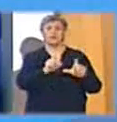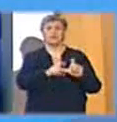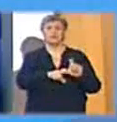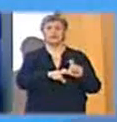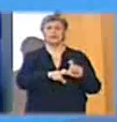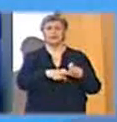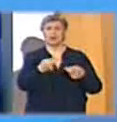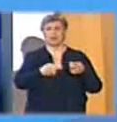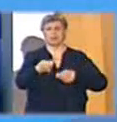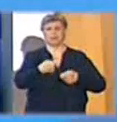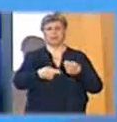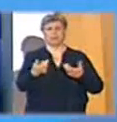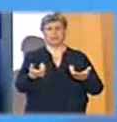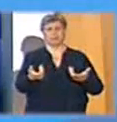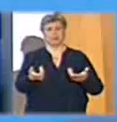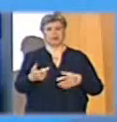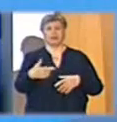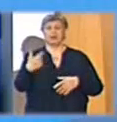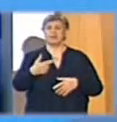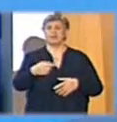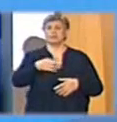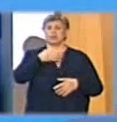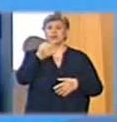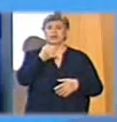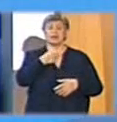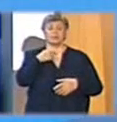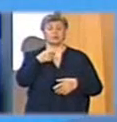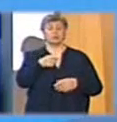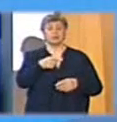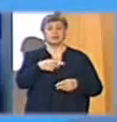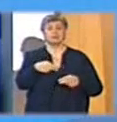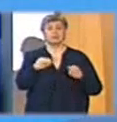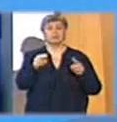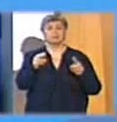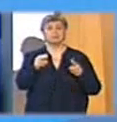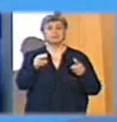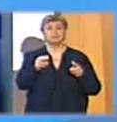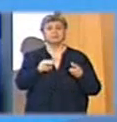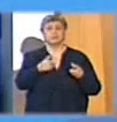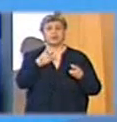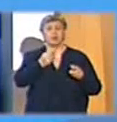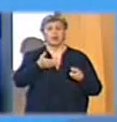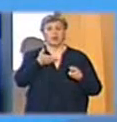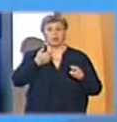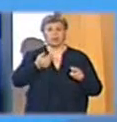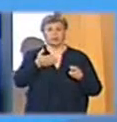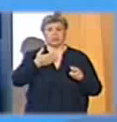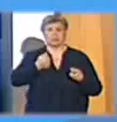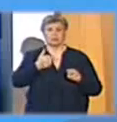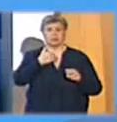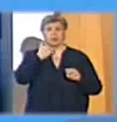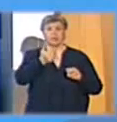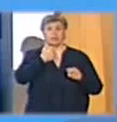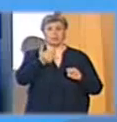ότι η λογική της μείωσης του εργασιακού κόστους ως αναπτυξιακό